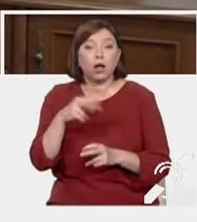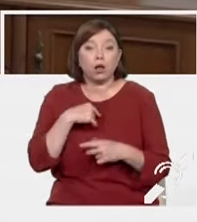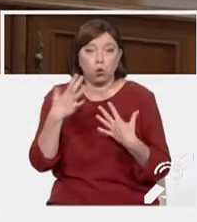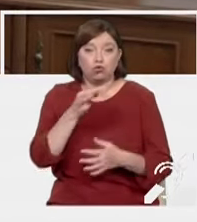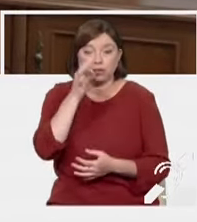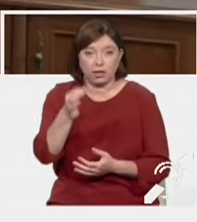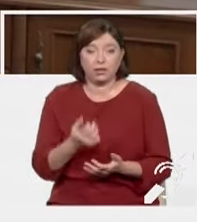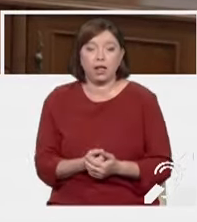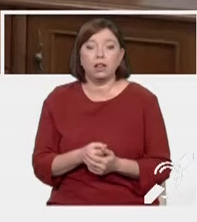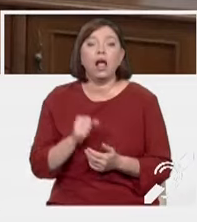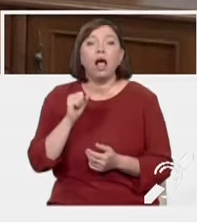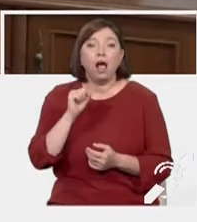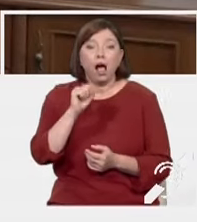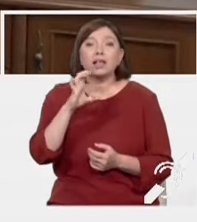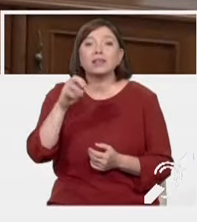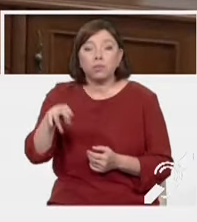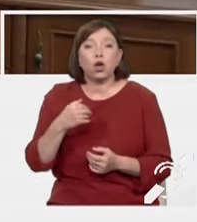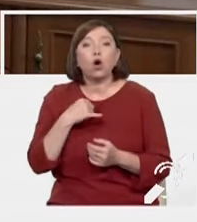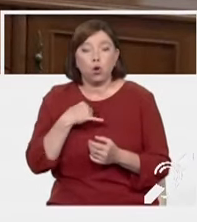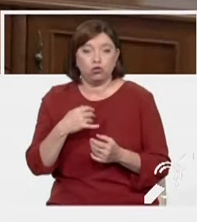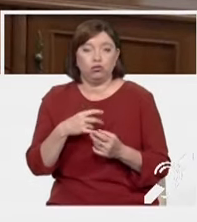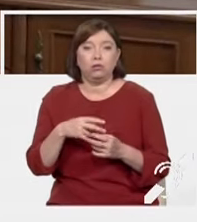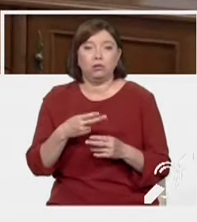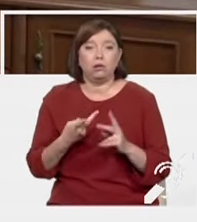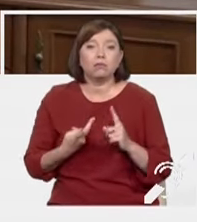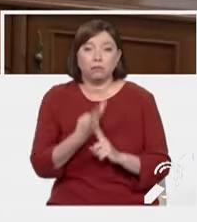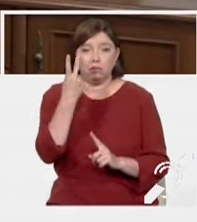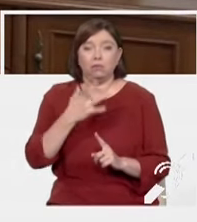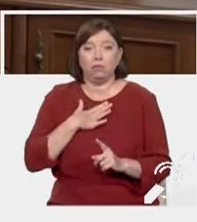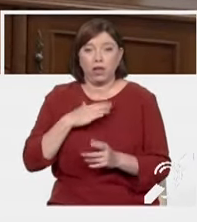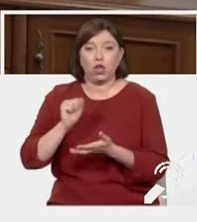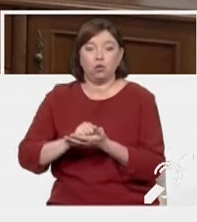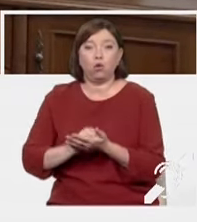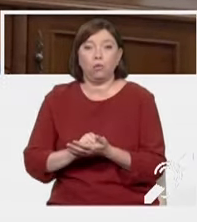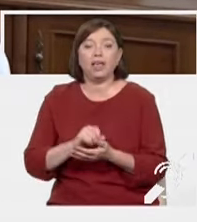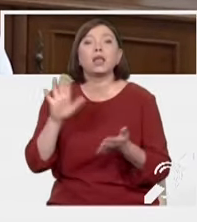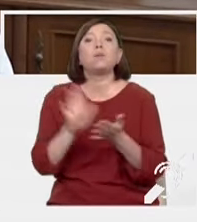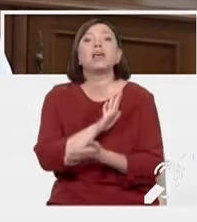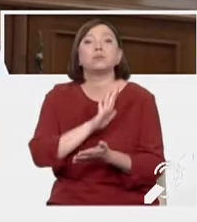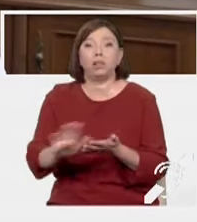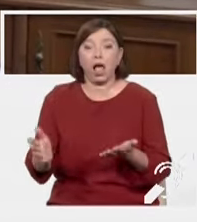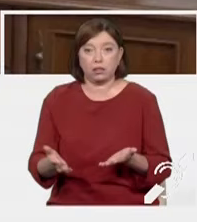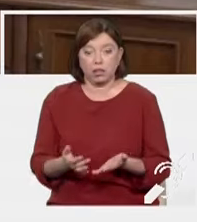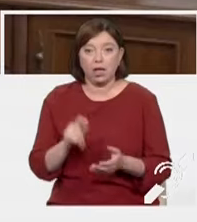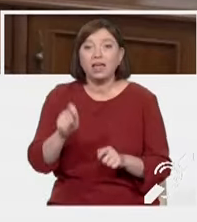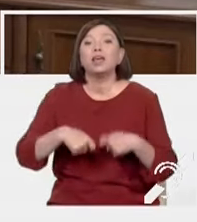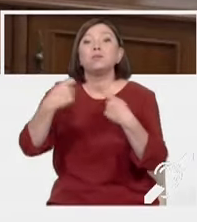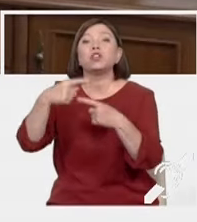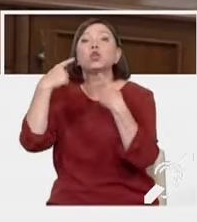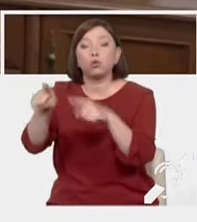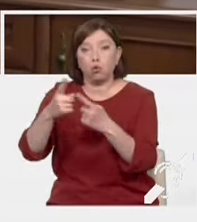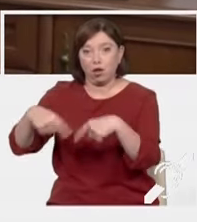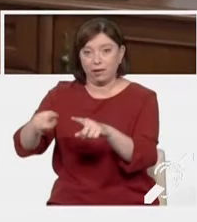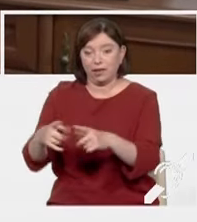menționat, APP dorește să retragă activele gărilor și stațiilor auto cu titlu gratuit și să le transmită unei întreprinderi de